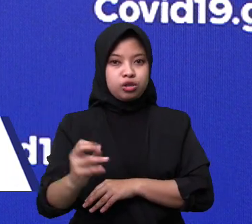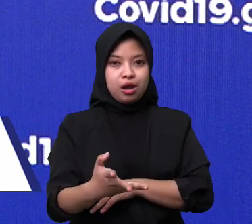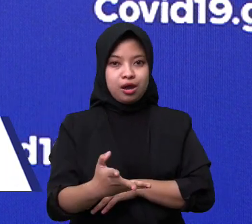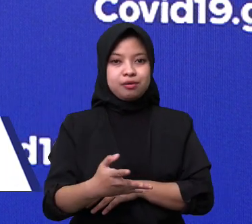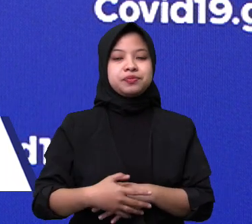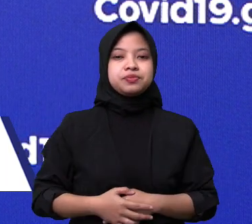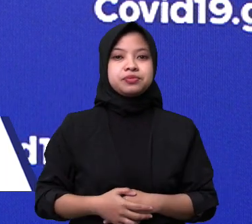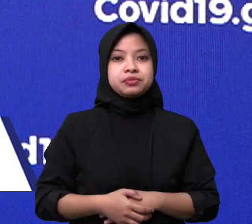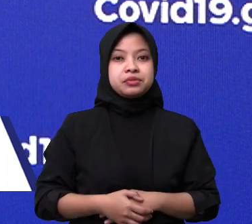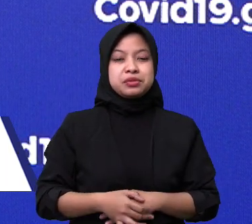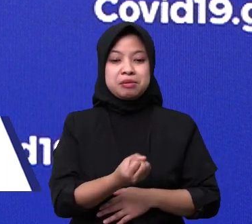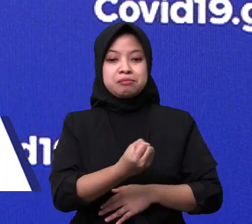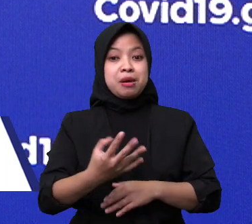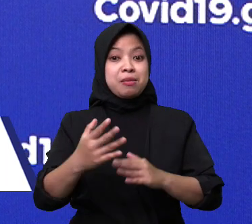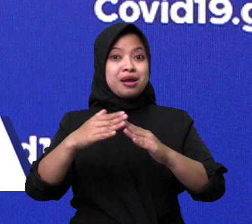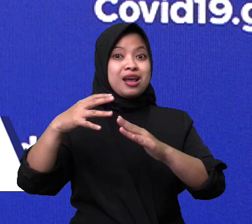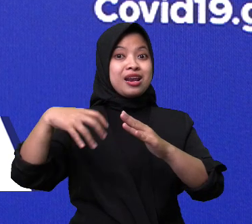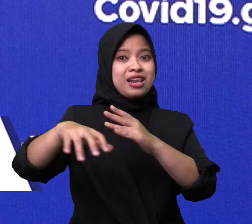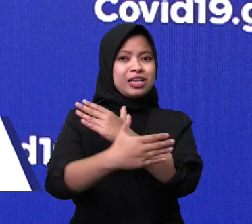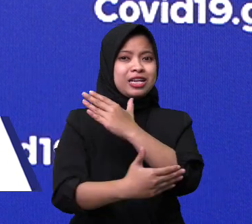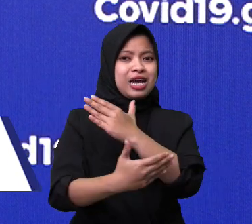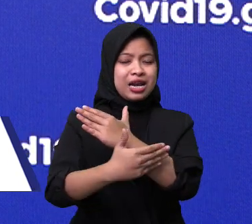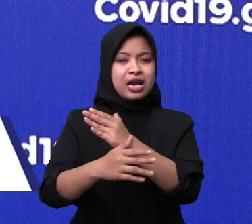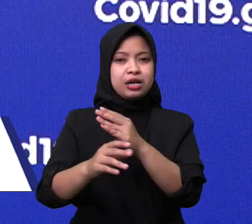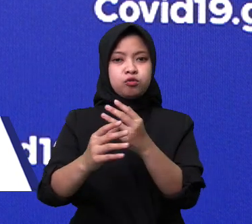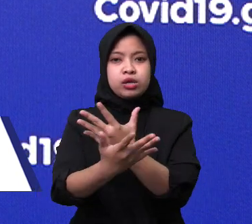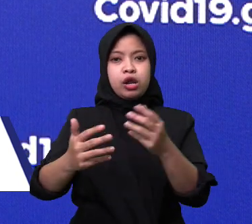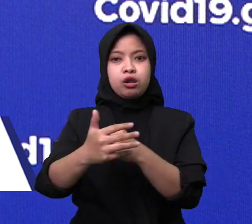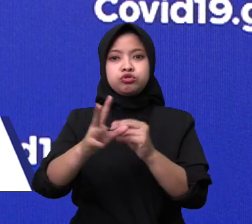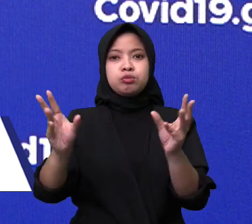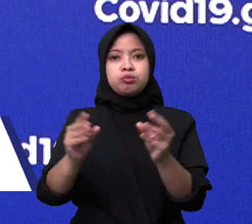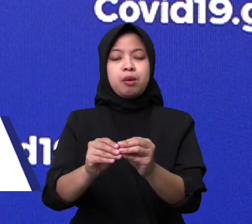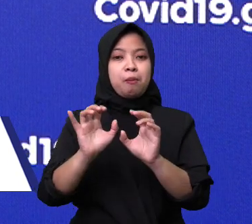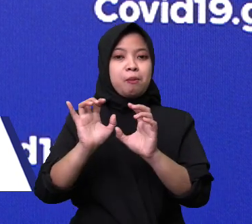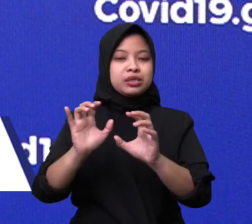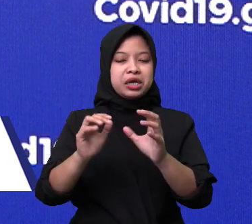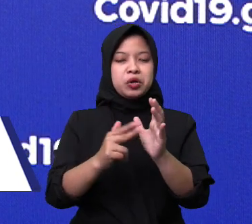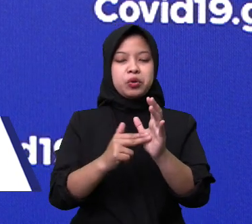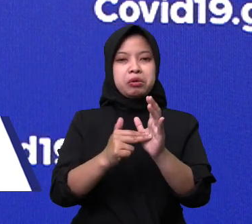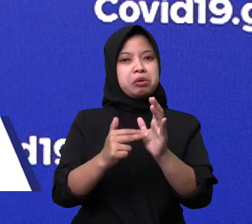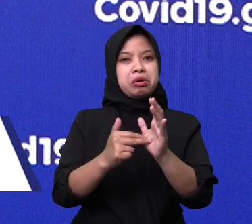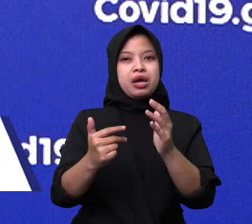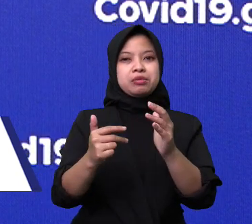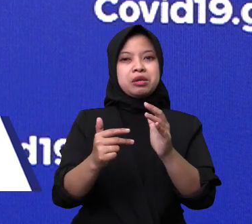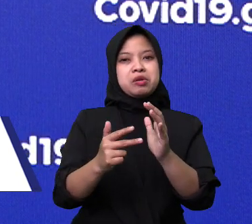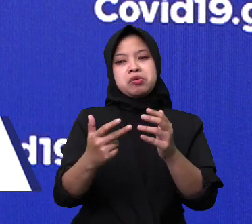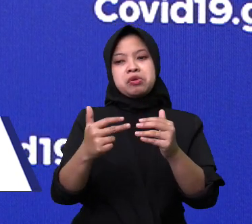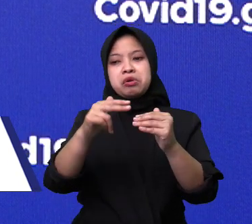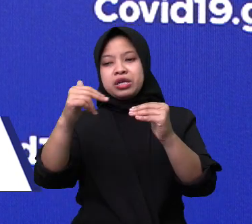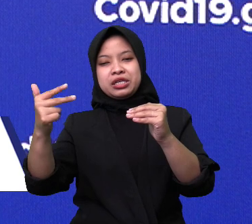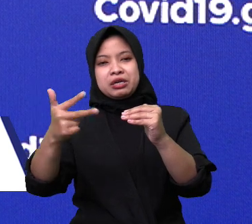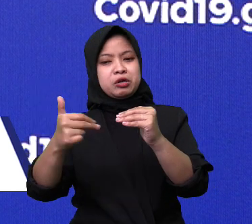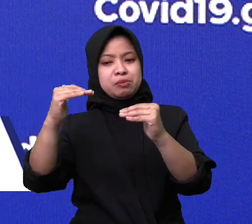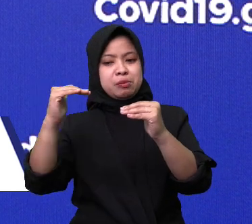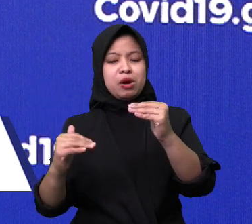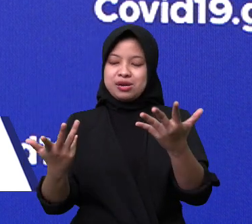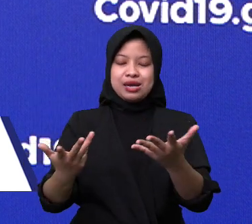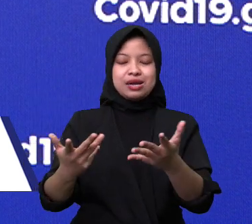dari negara-negara tetangga yang lebih tinggi dengan jumlah penduduk yang lebih rendah dari Indonesia, seyogyanya terus memotivasi